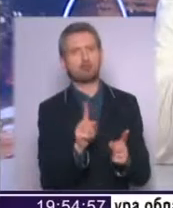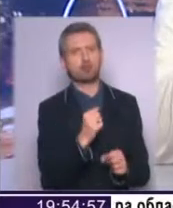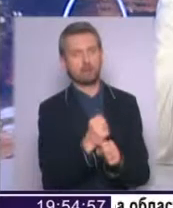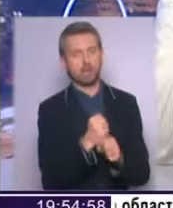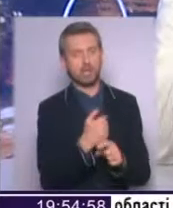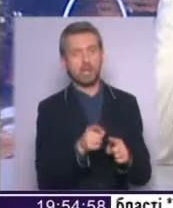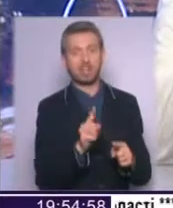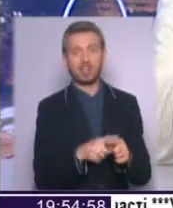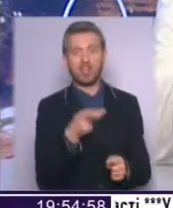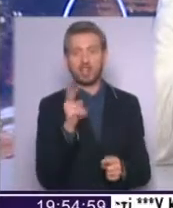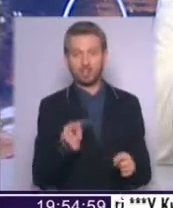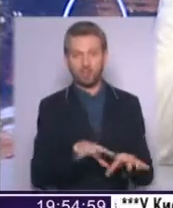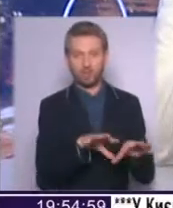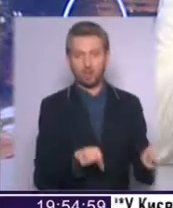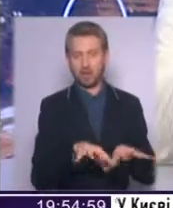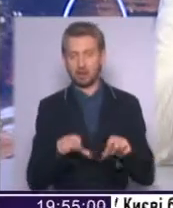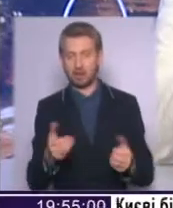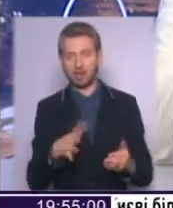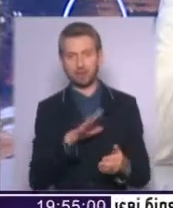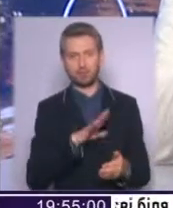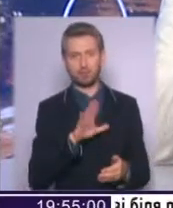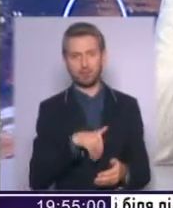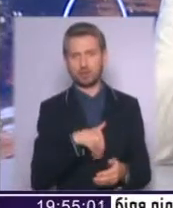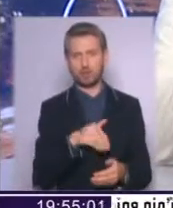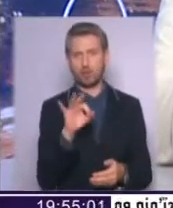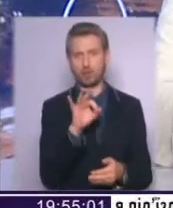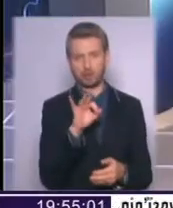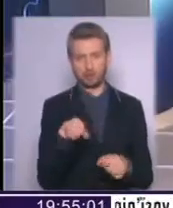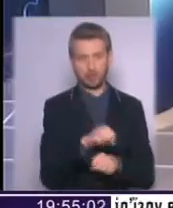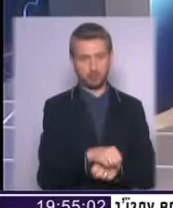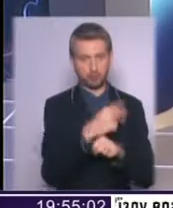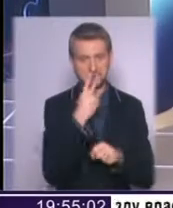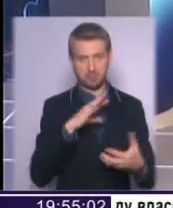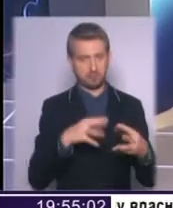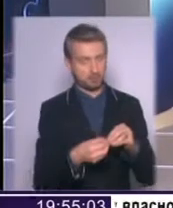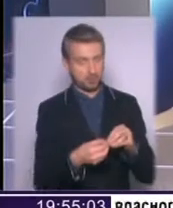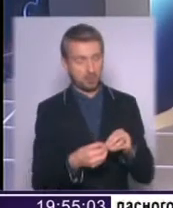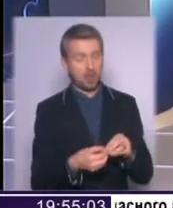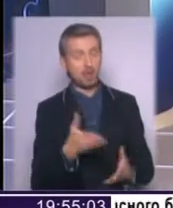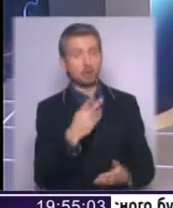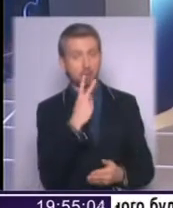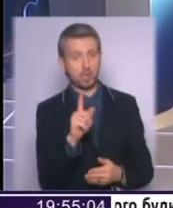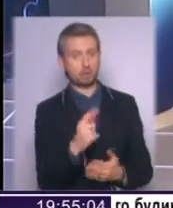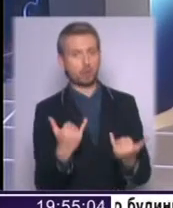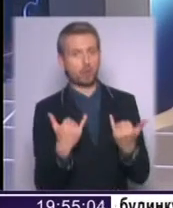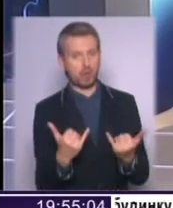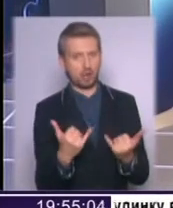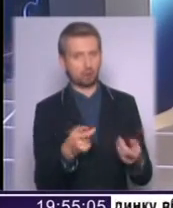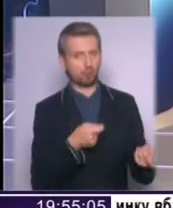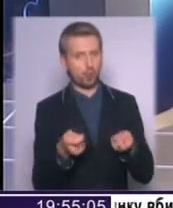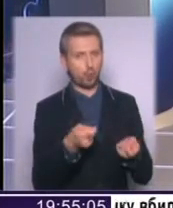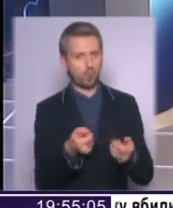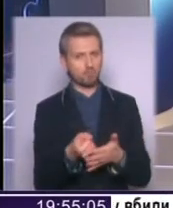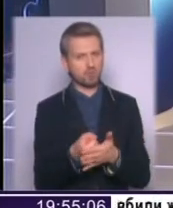це двовладдя, яке було після помаранчевої революції, ми бачимо, до чого довело. І якщо ми бачимо, що зараз уряд